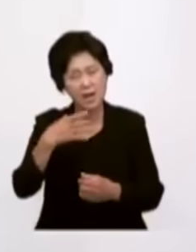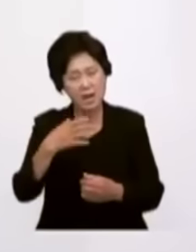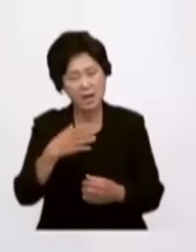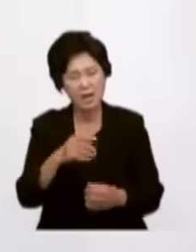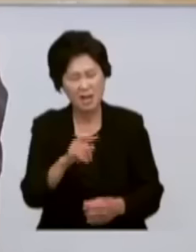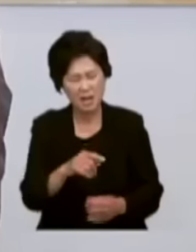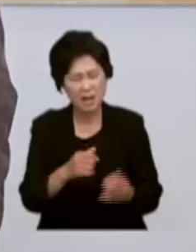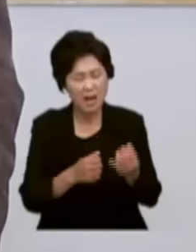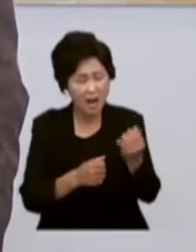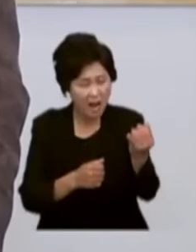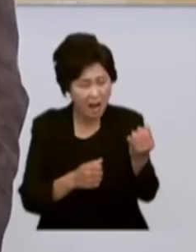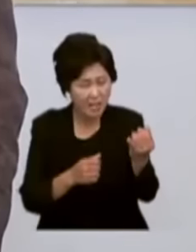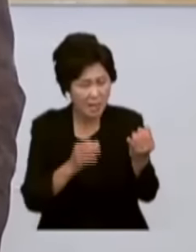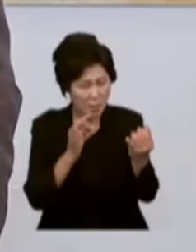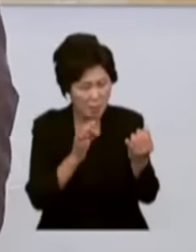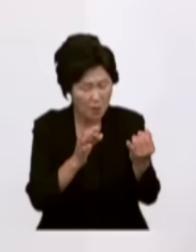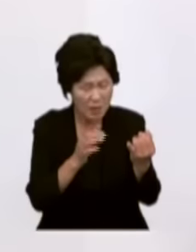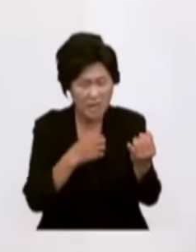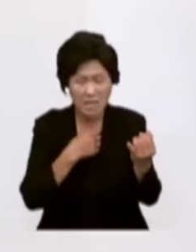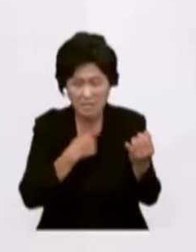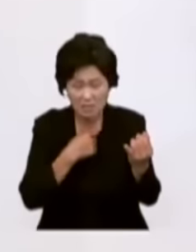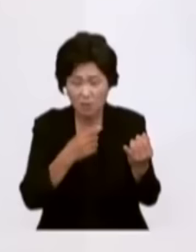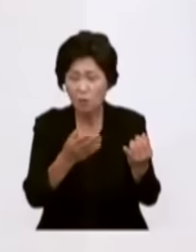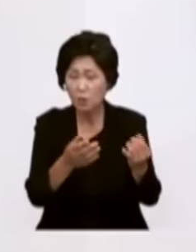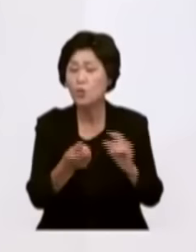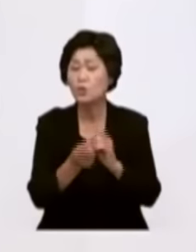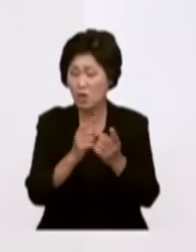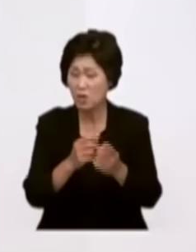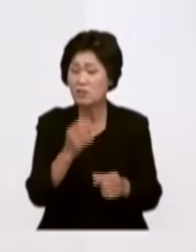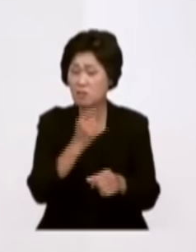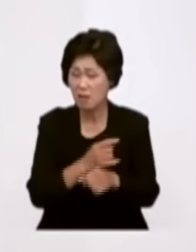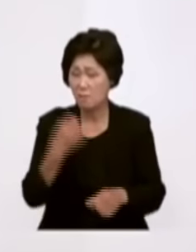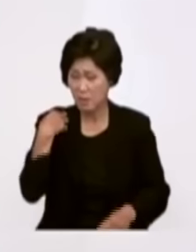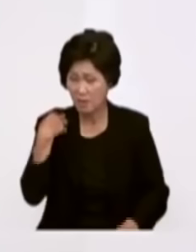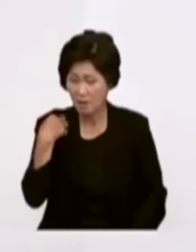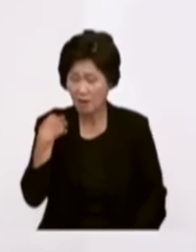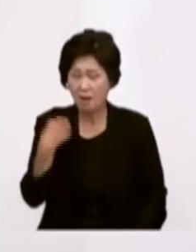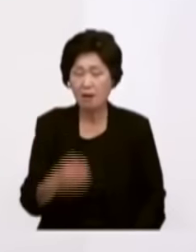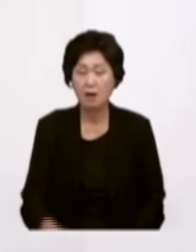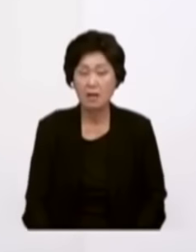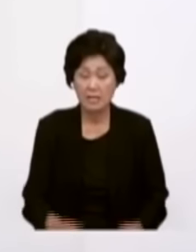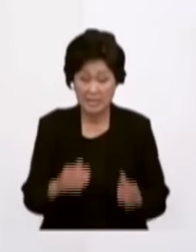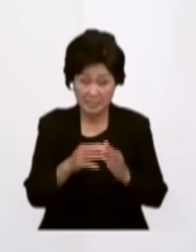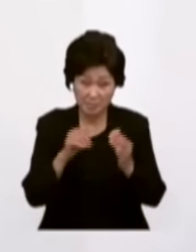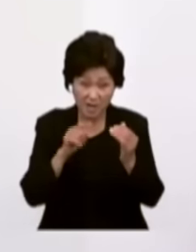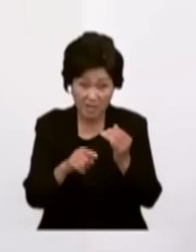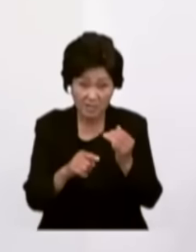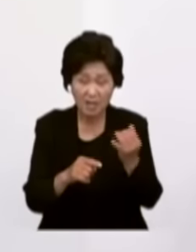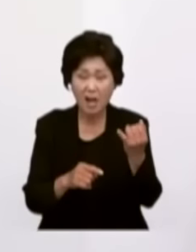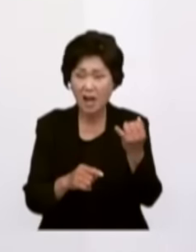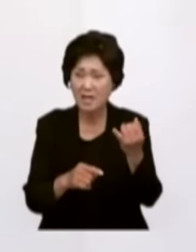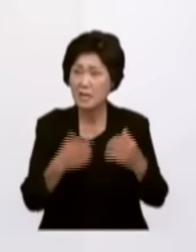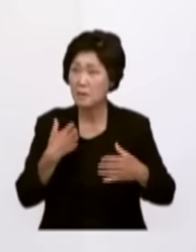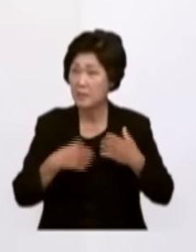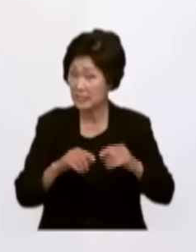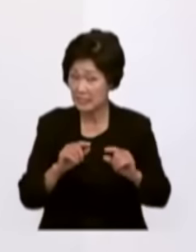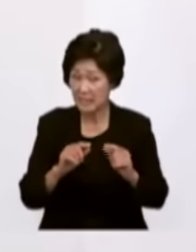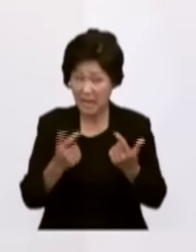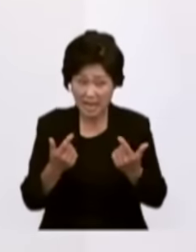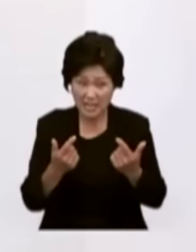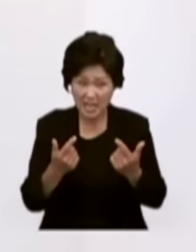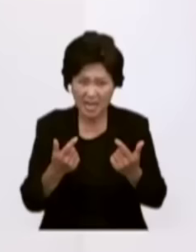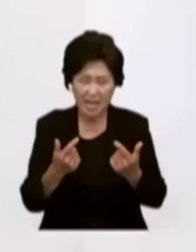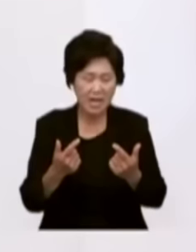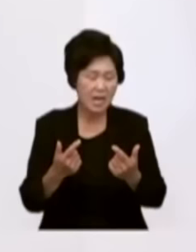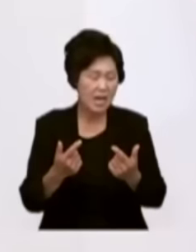있도록 도와주더라고요. 그래서 안 집에 들어왔는데 아내가 아는 척을 안 해요? 하나님 아버지 집에 아내가 들어오면 아는 척도 안 하고 진짜 속상하고 화가 나면